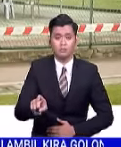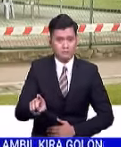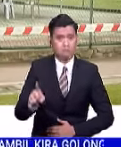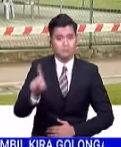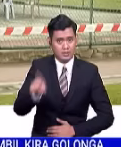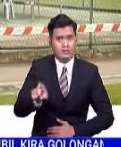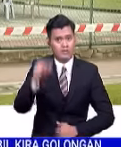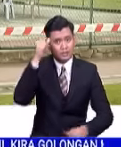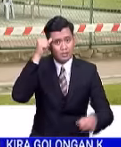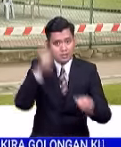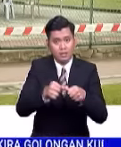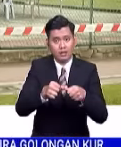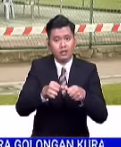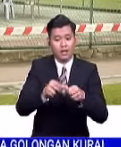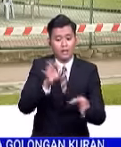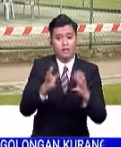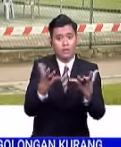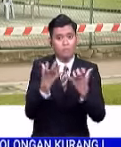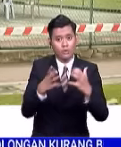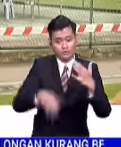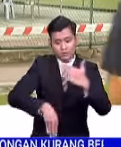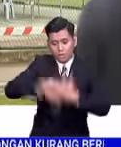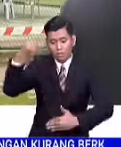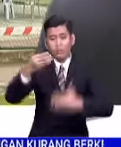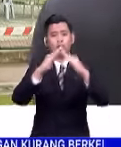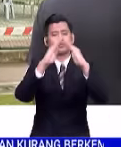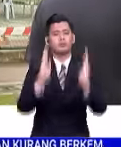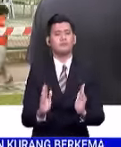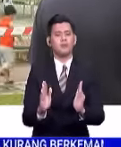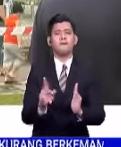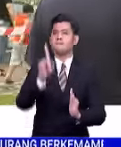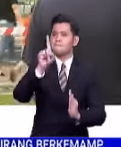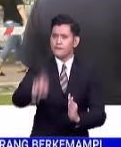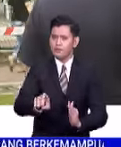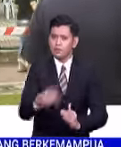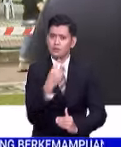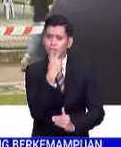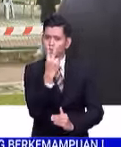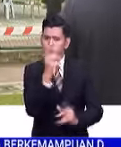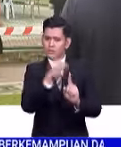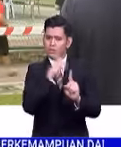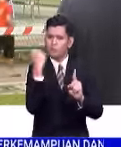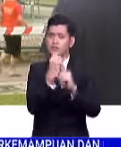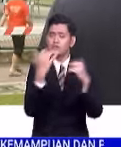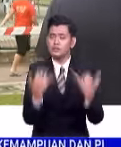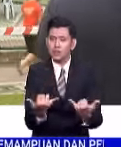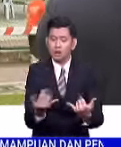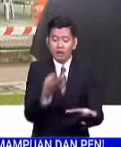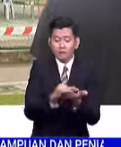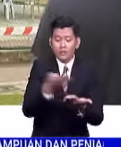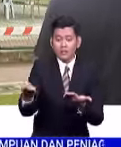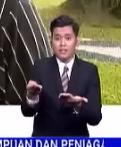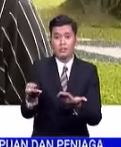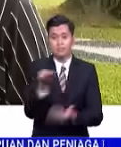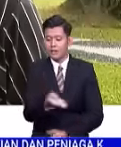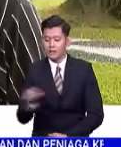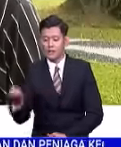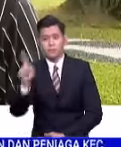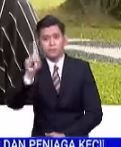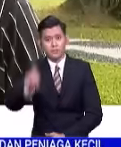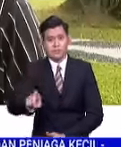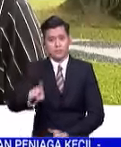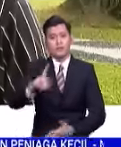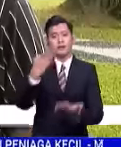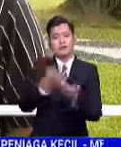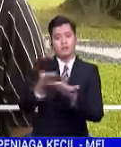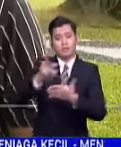ke luar rumah tu kena ikut keperluan semasa. Kalau kita nak beli barang pun, belilah barang untuk sebulan mungkin. Saya baru keluar